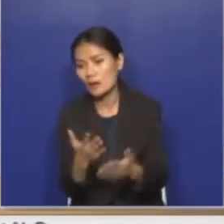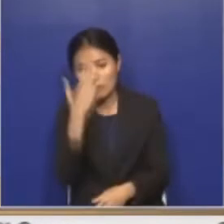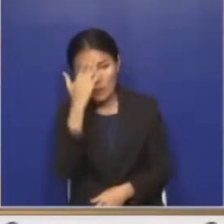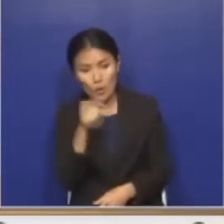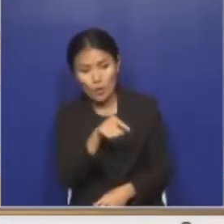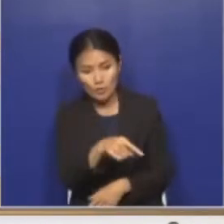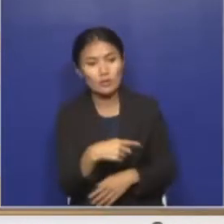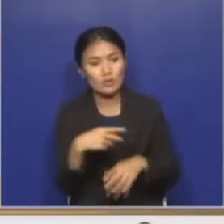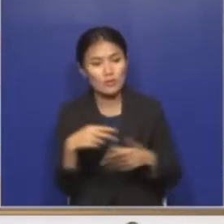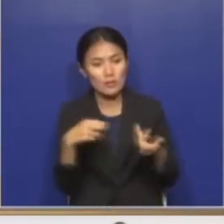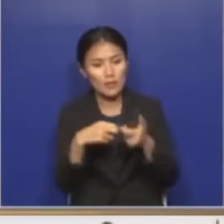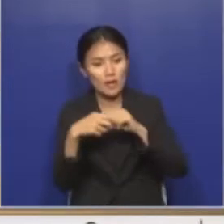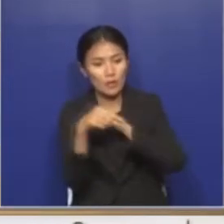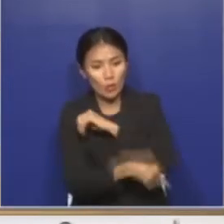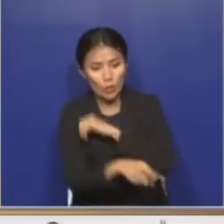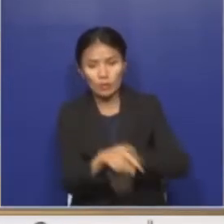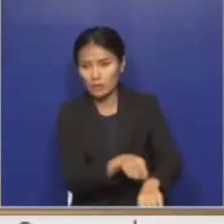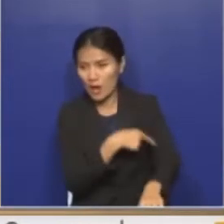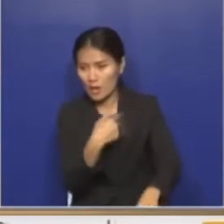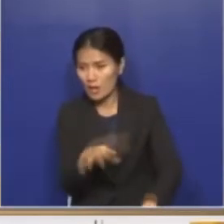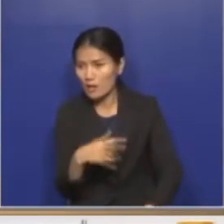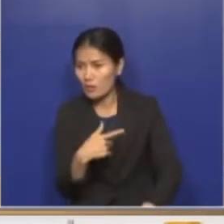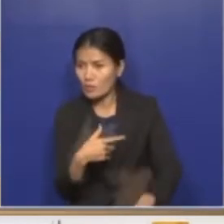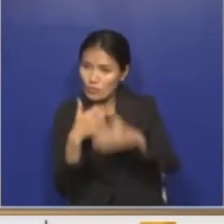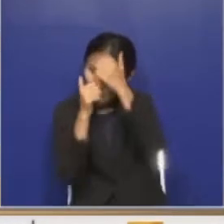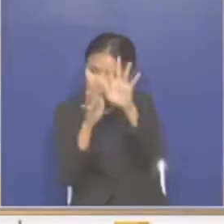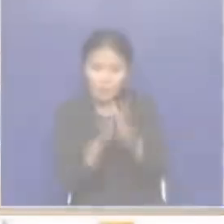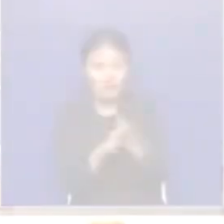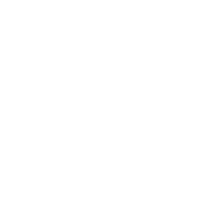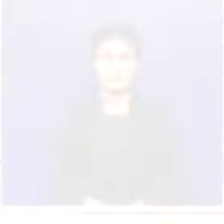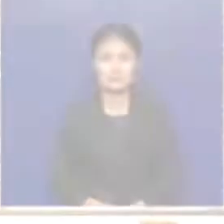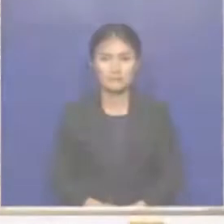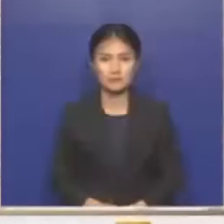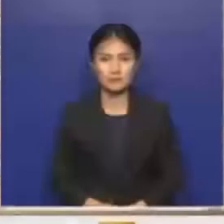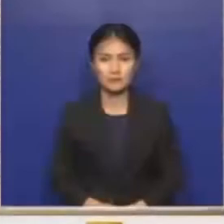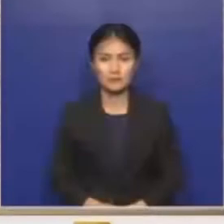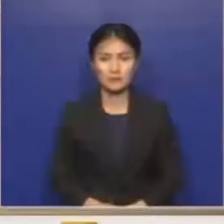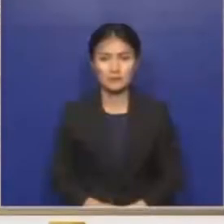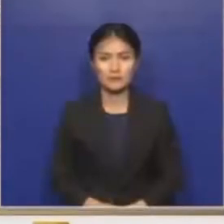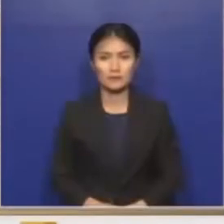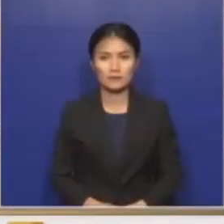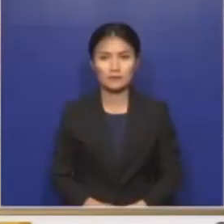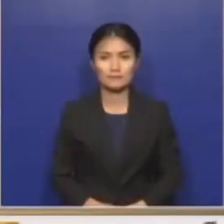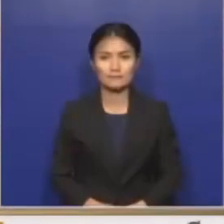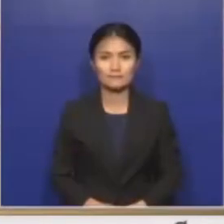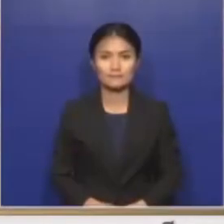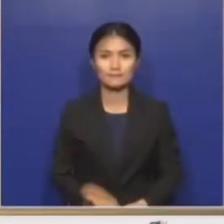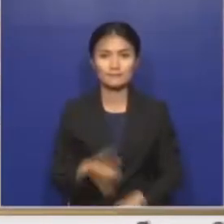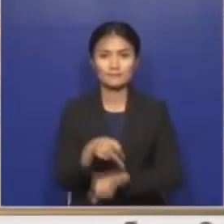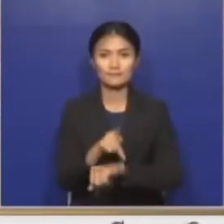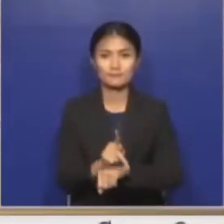ทุจริตเกิดขึ้นมาเป็นเดือนแล้วท่านยังเฉยอยู่ขอกราบเรียนท่านประธานที่